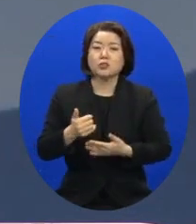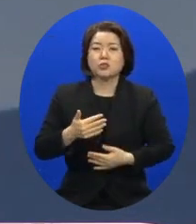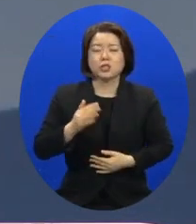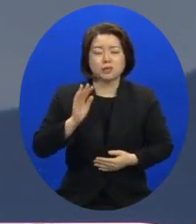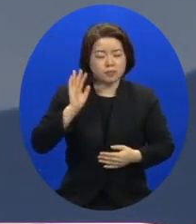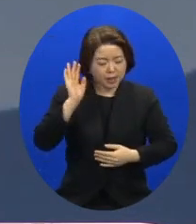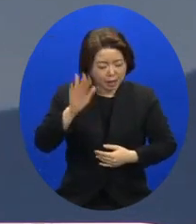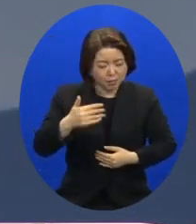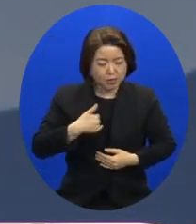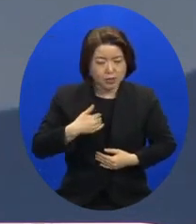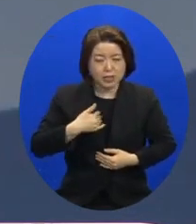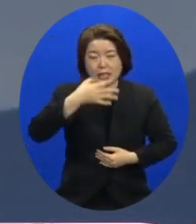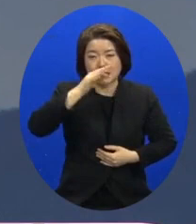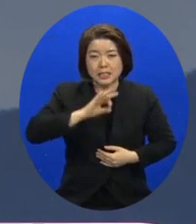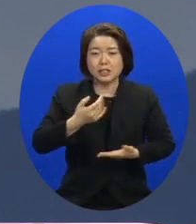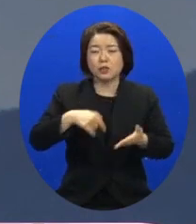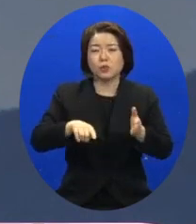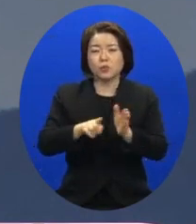유익을 구하지 않겠습니다.